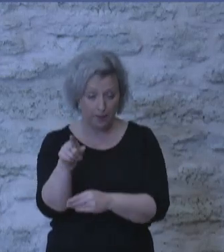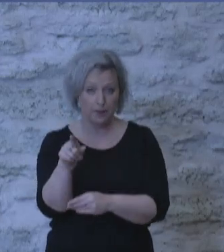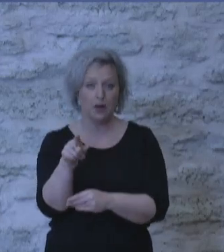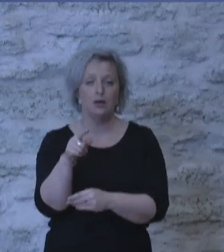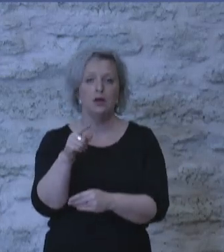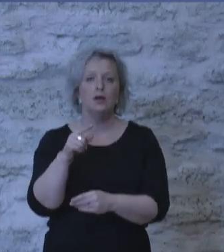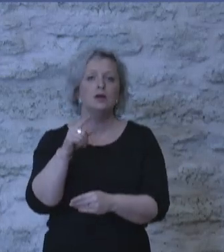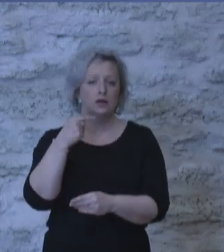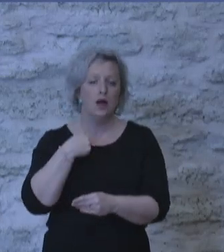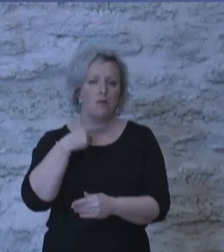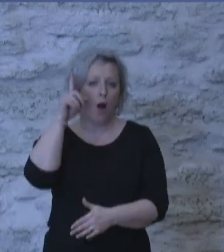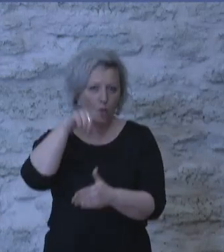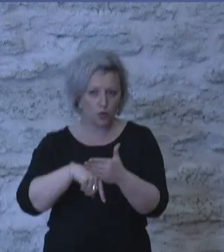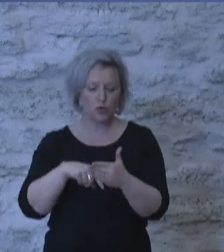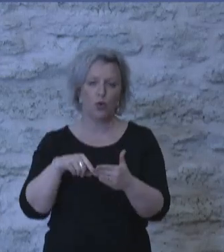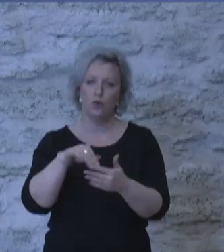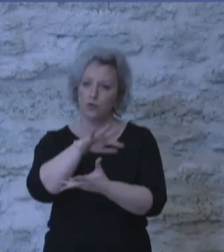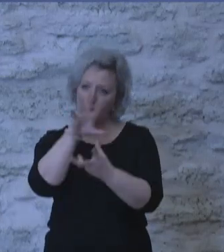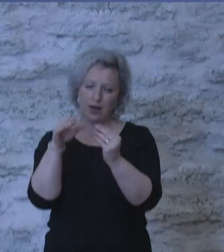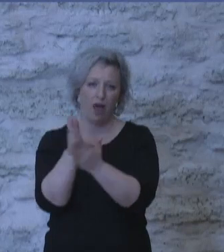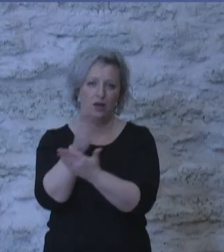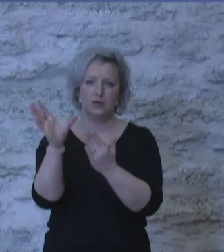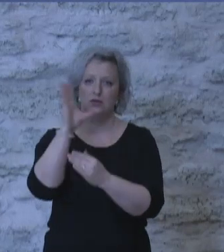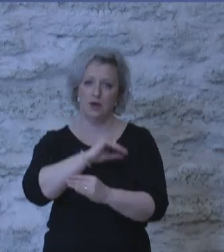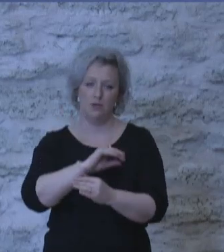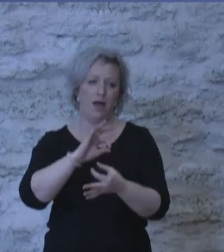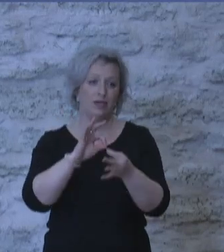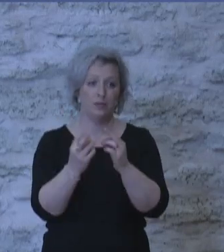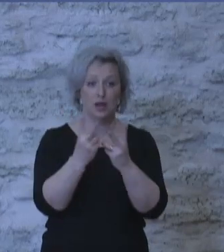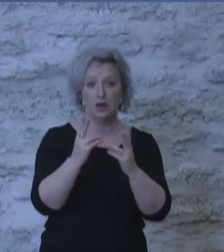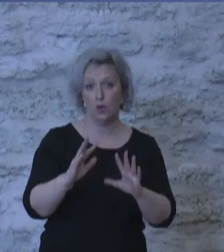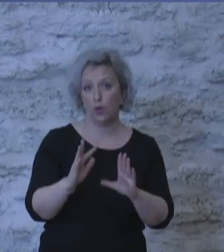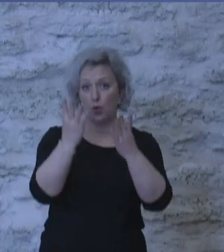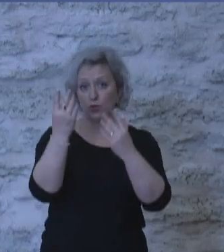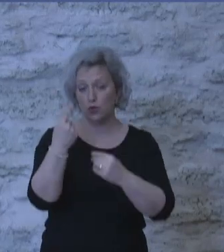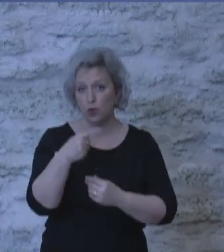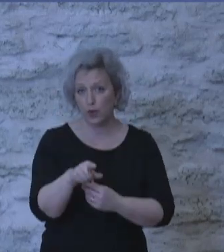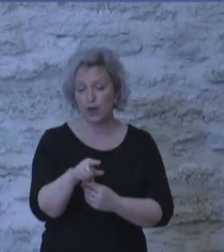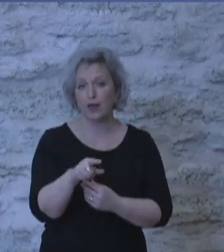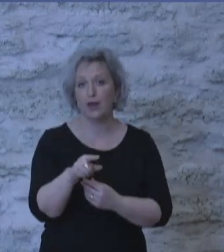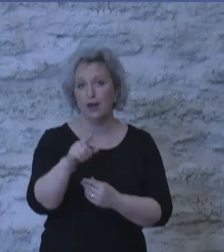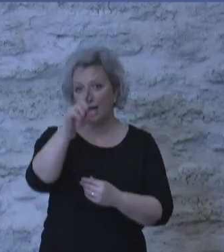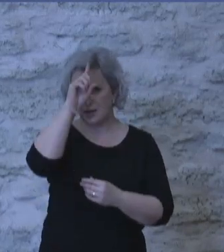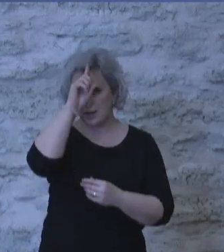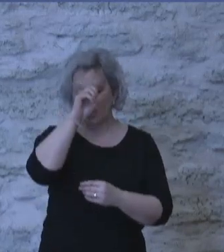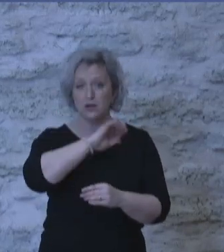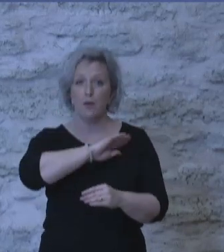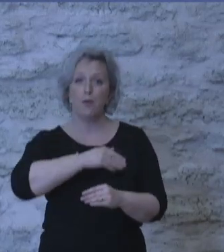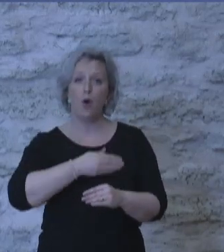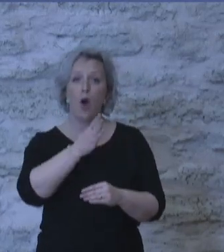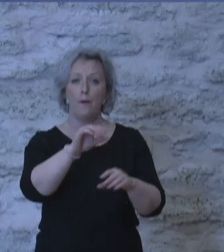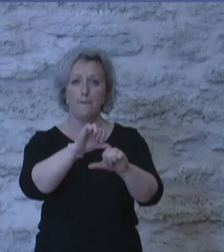need tõrked saavad lahendatud. No täpselt nii nagu tegelikult juhtus Saksa-Poola piiril